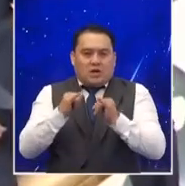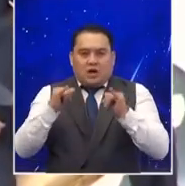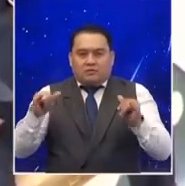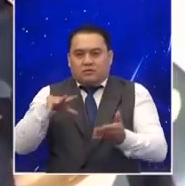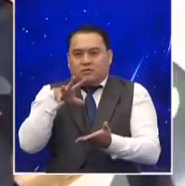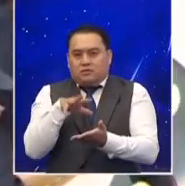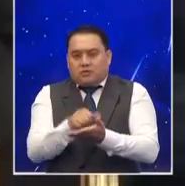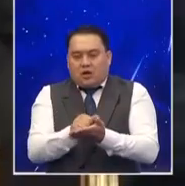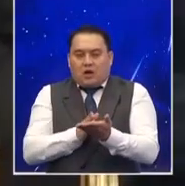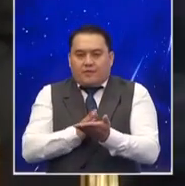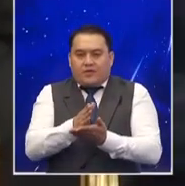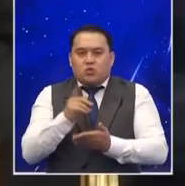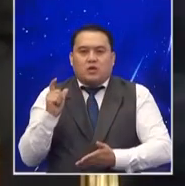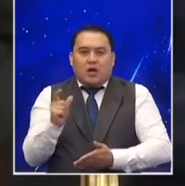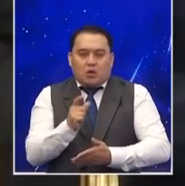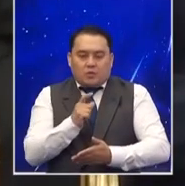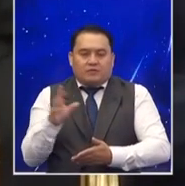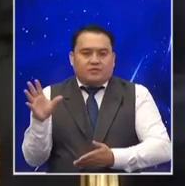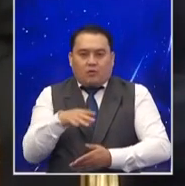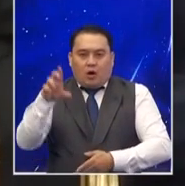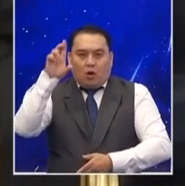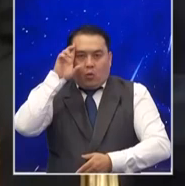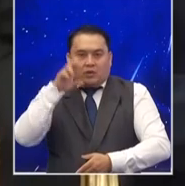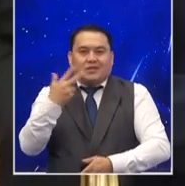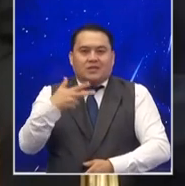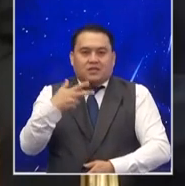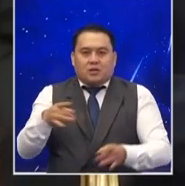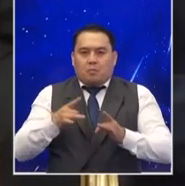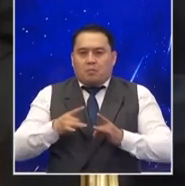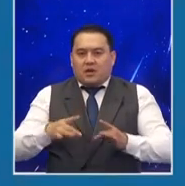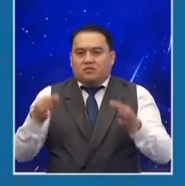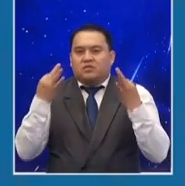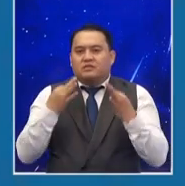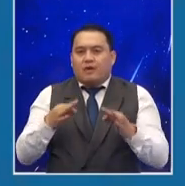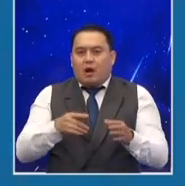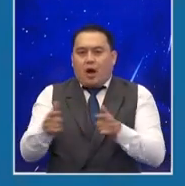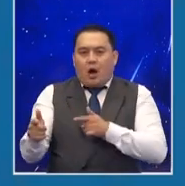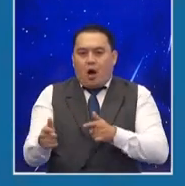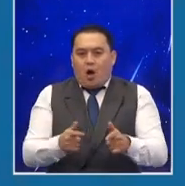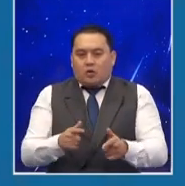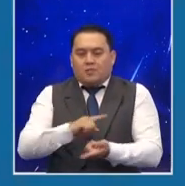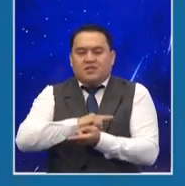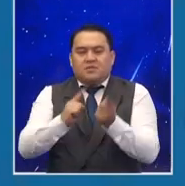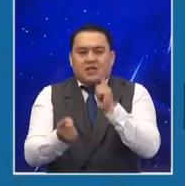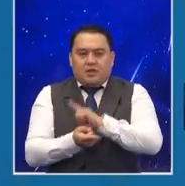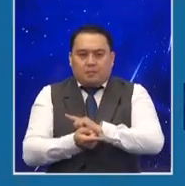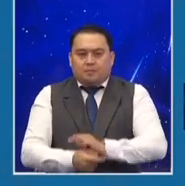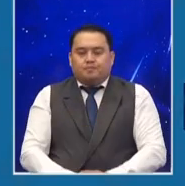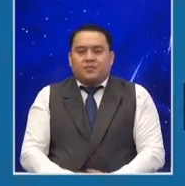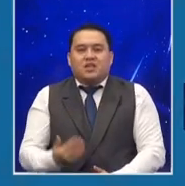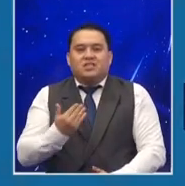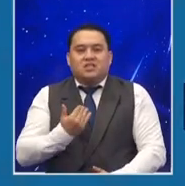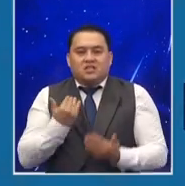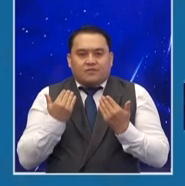занимало крепкие геополитические позиции. Теперь страна под знаком 30-го юбилея независимости готовится к колоссальным реформам. Сегодня